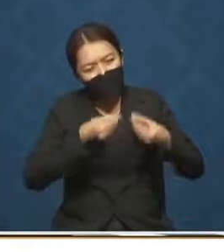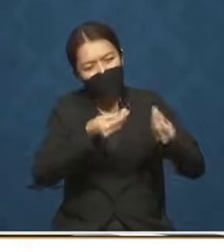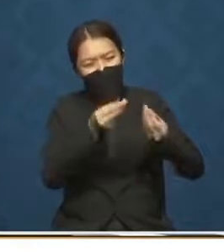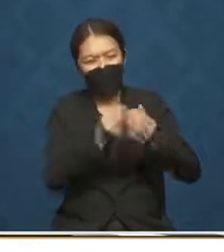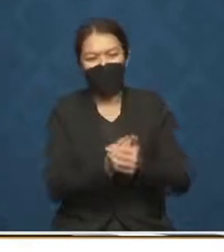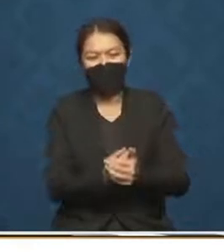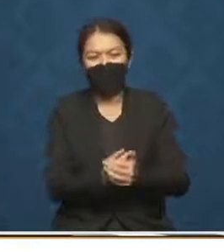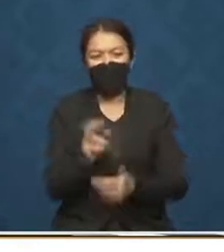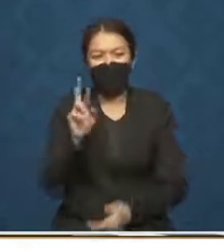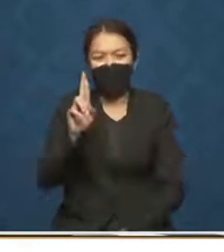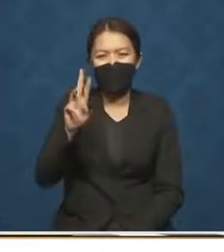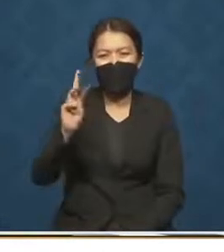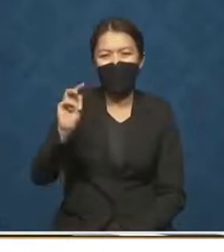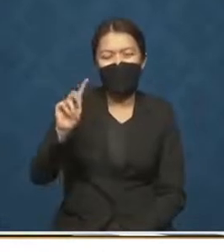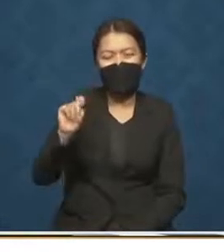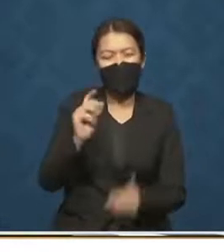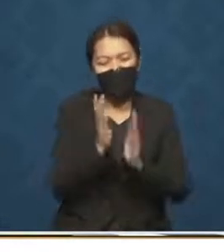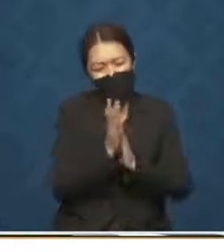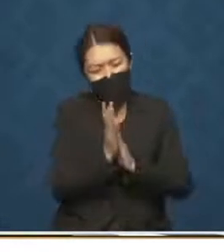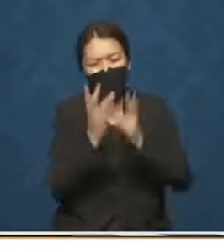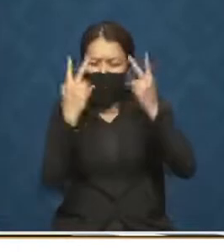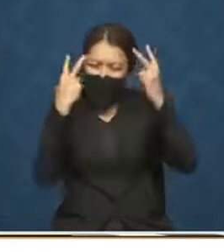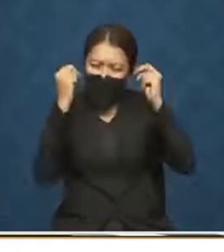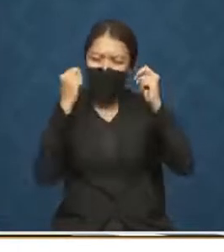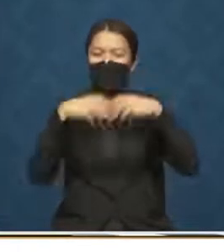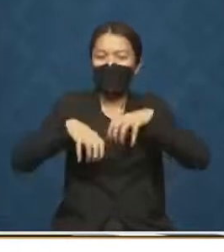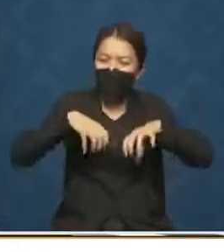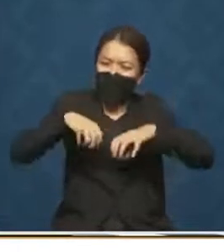แ้แต่ละตบทีมาชมบนี้ก็ชมแต่นายก